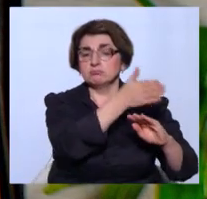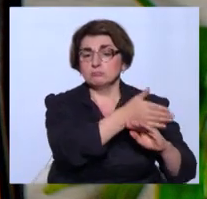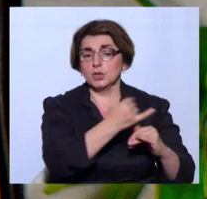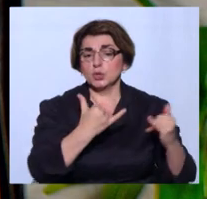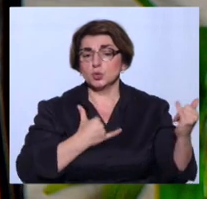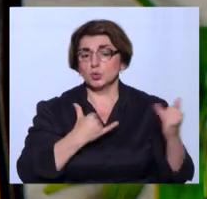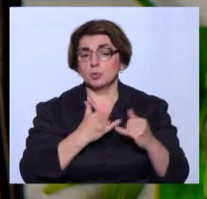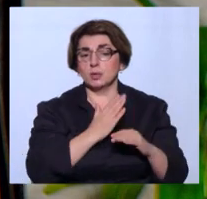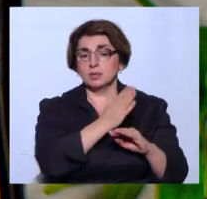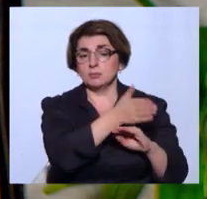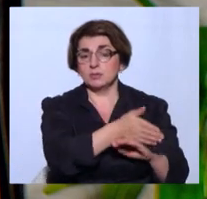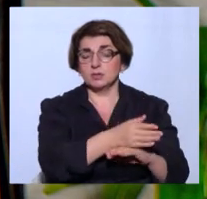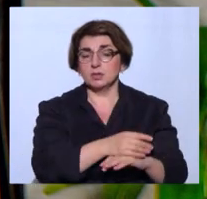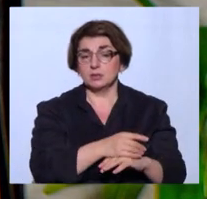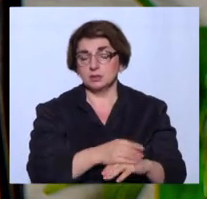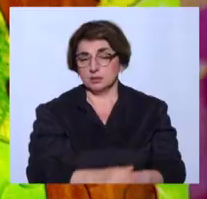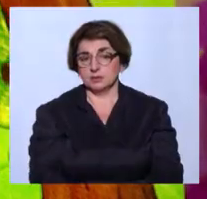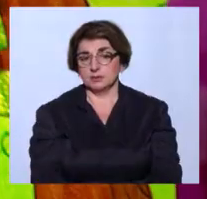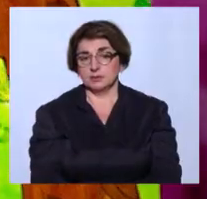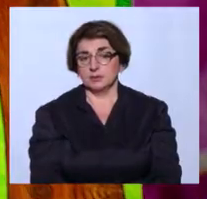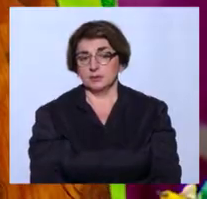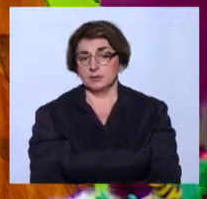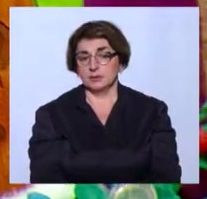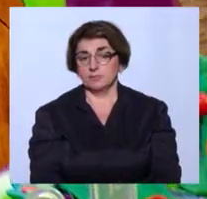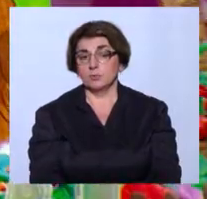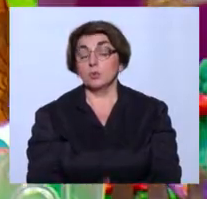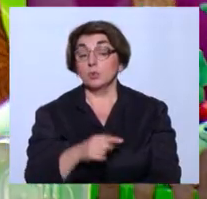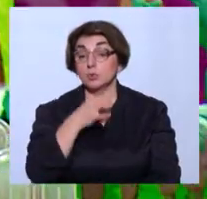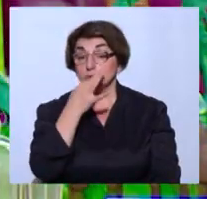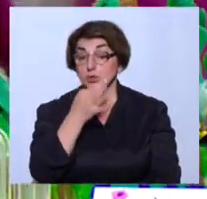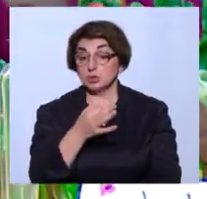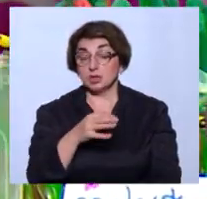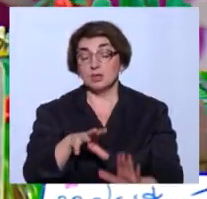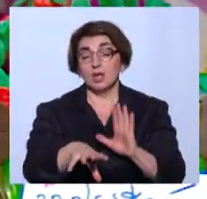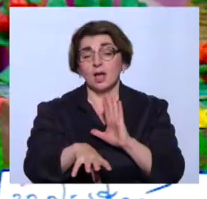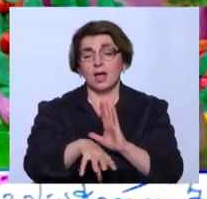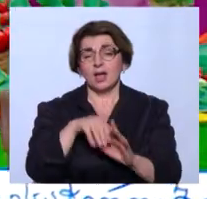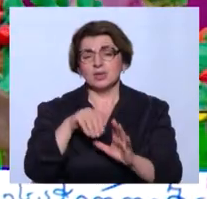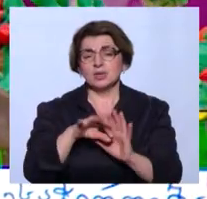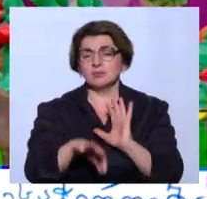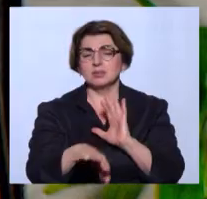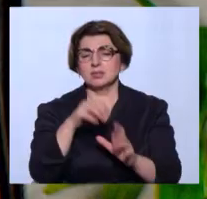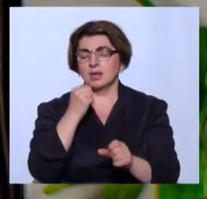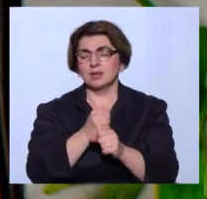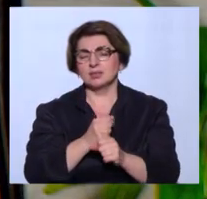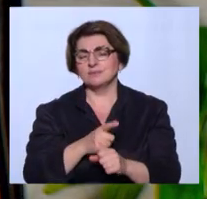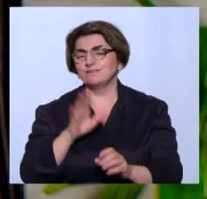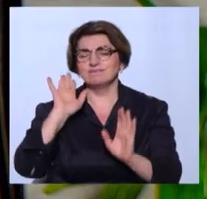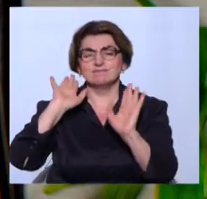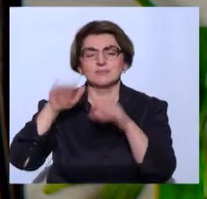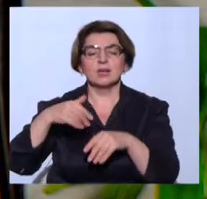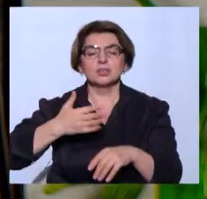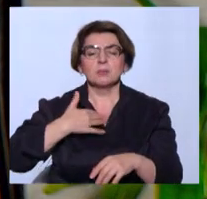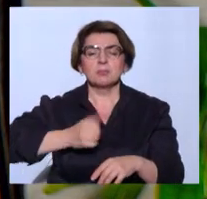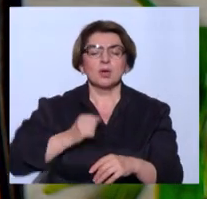წავიდნენ. წავიდნენ თავიანთ მეგობრის სახლში. და როგორც გითხარით, არჩევნების გაკეთება მათ მეზობლებს